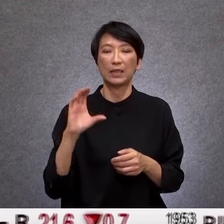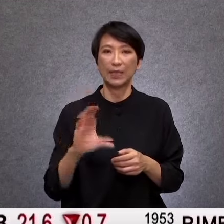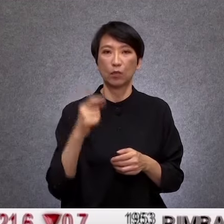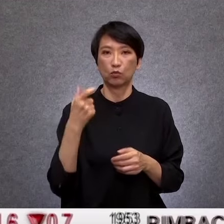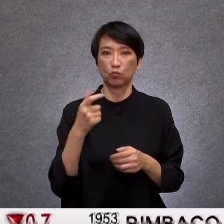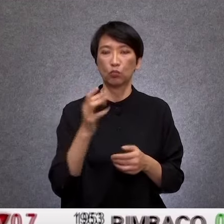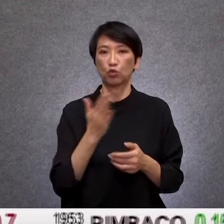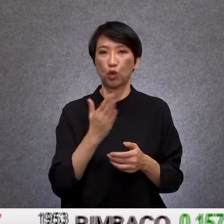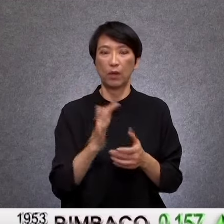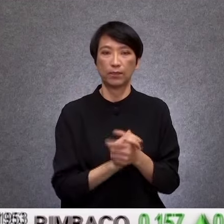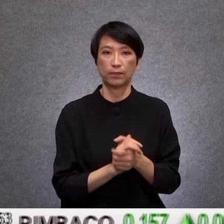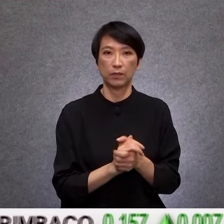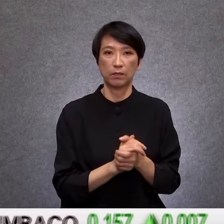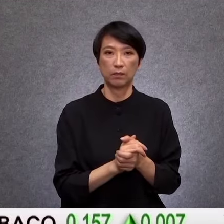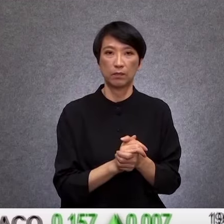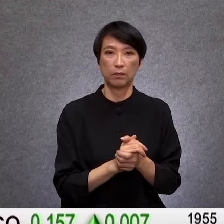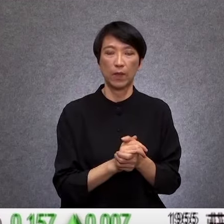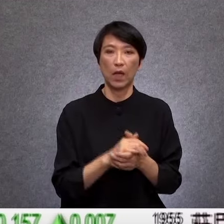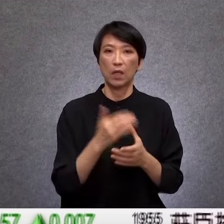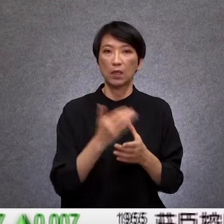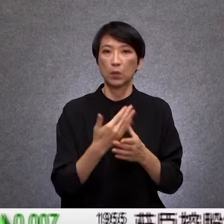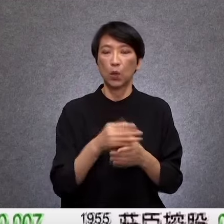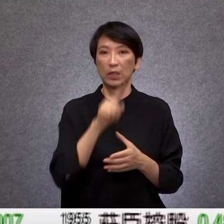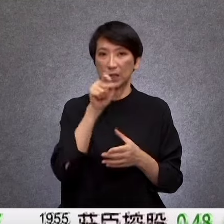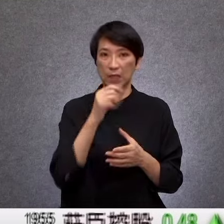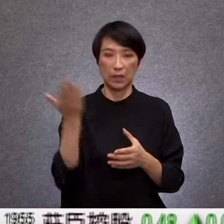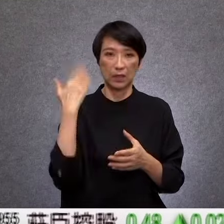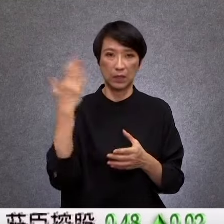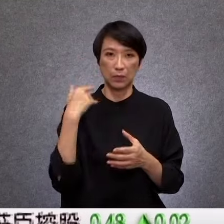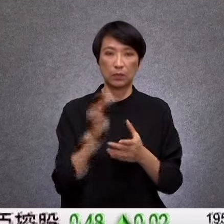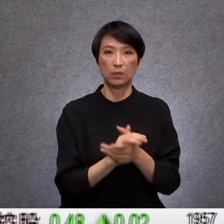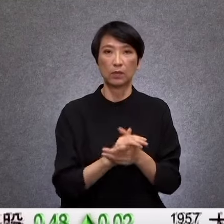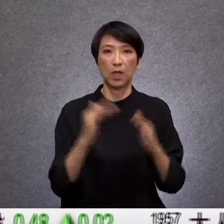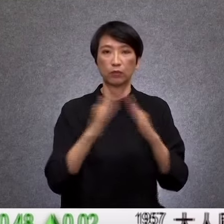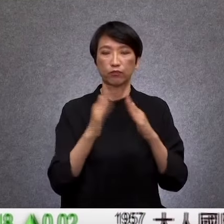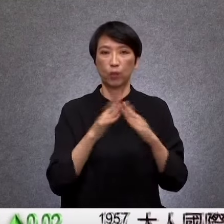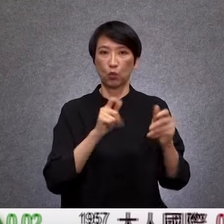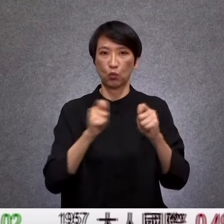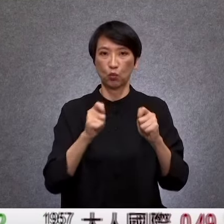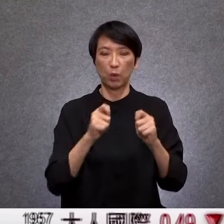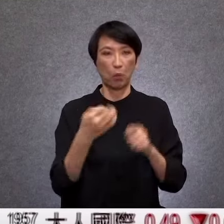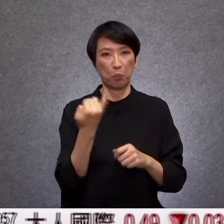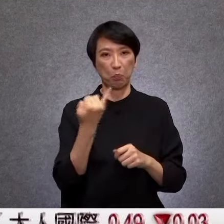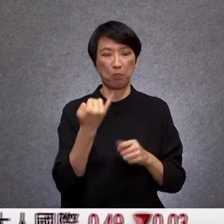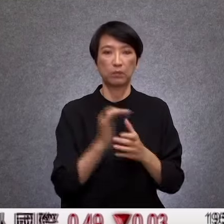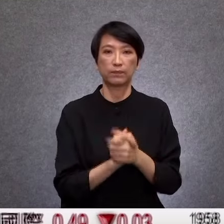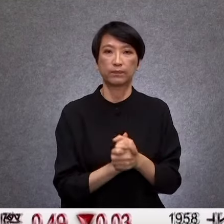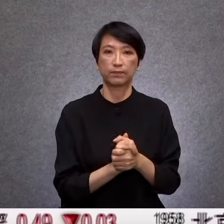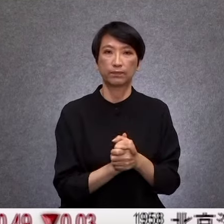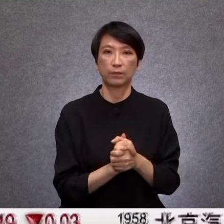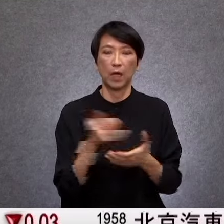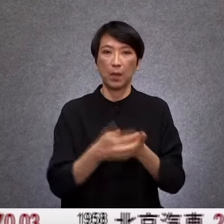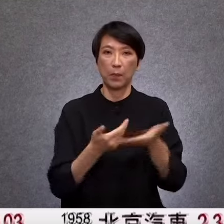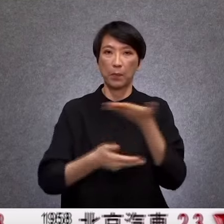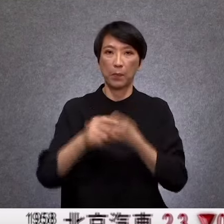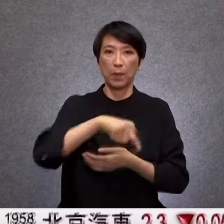咗500億左右。其實主要原因大家睇咧，就係因為舊年個資產市場好